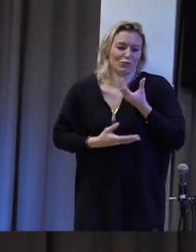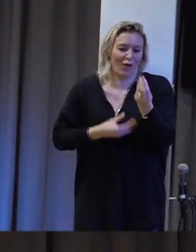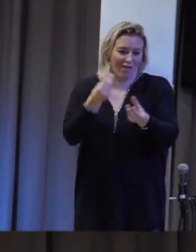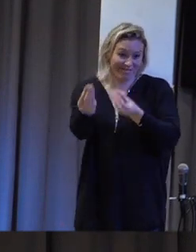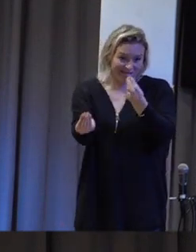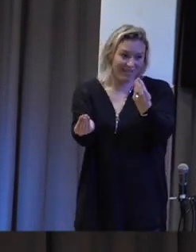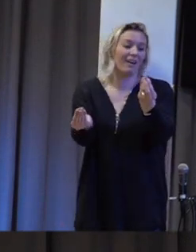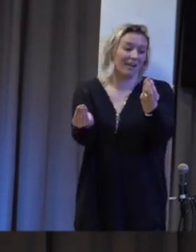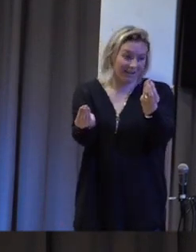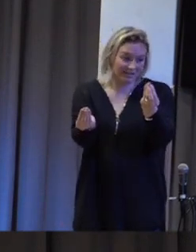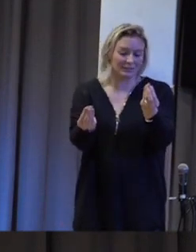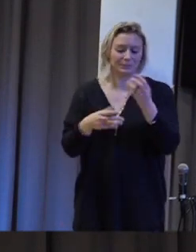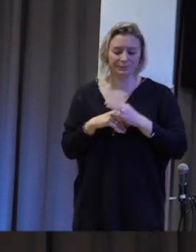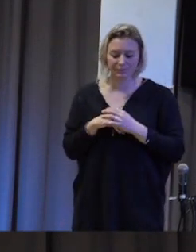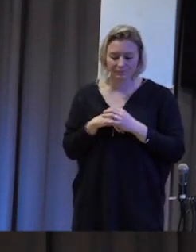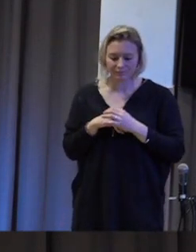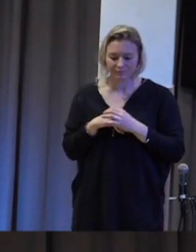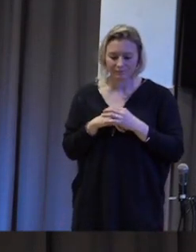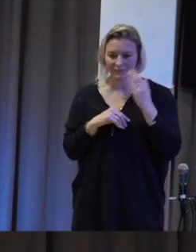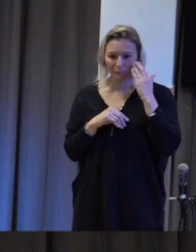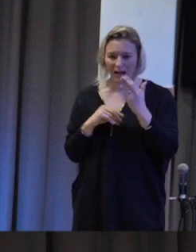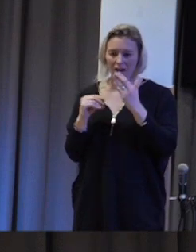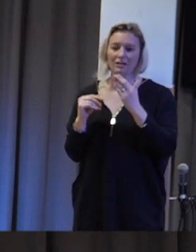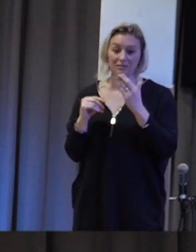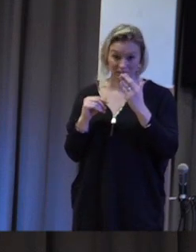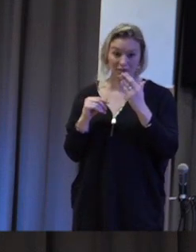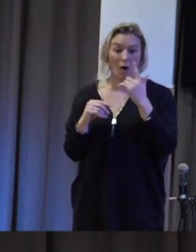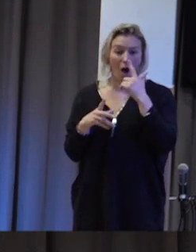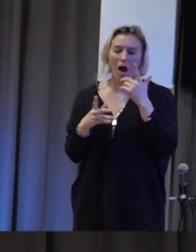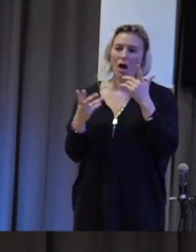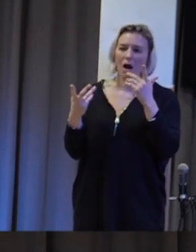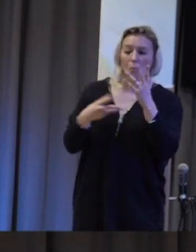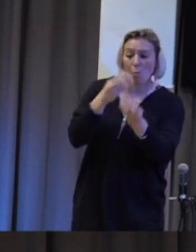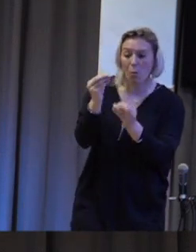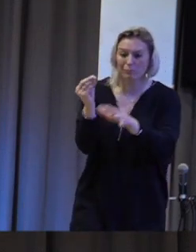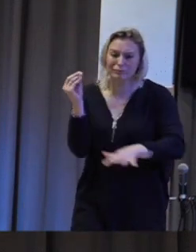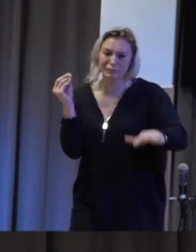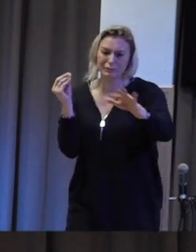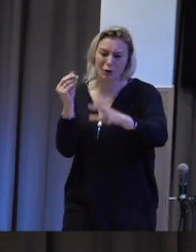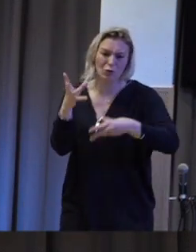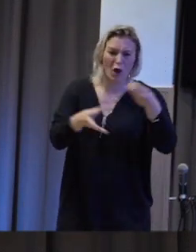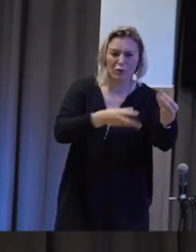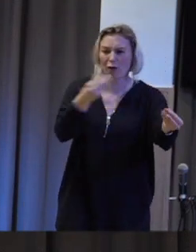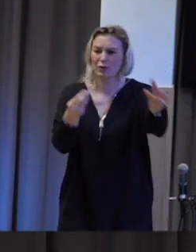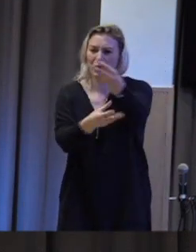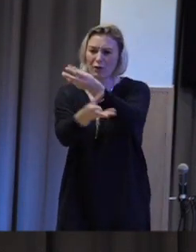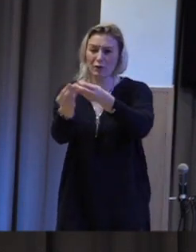Et le monde dit que la charité bien ordonnée commence par soi-même. Si tu veux avoir de l'amour,